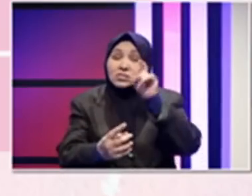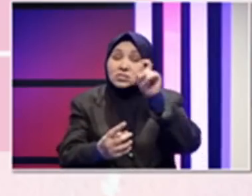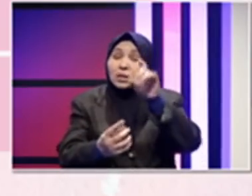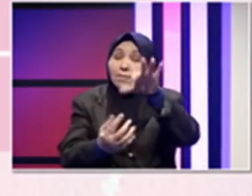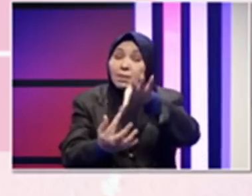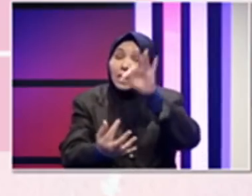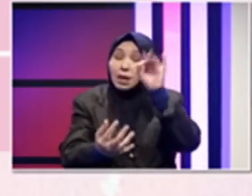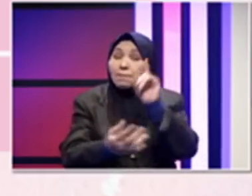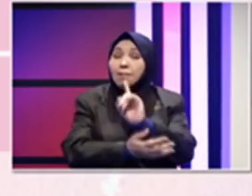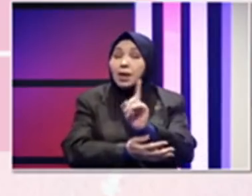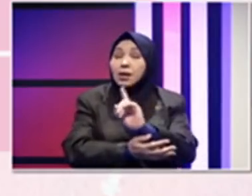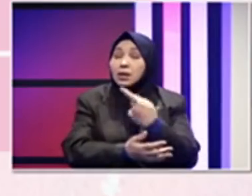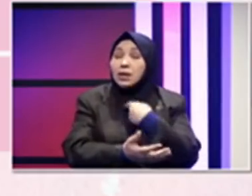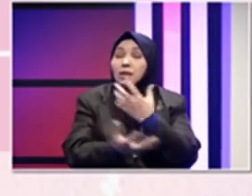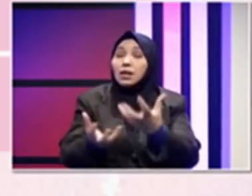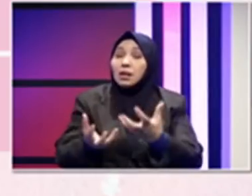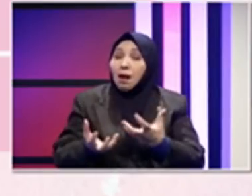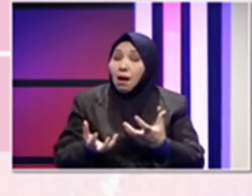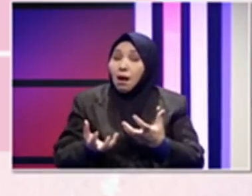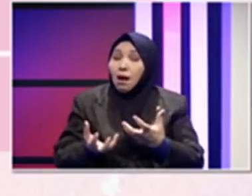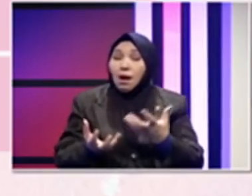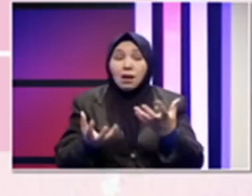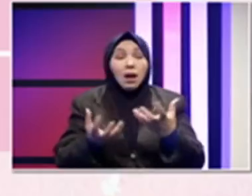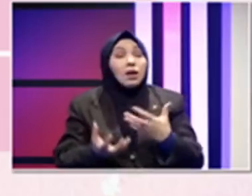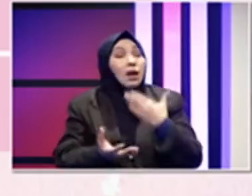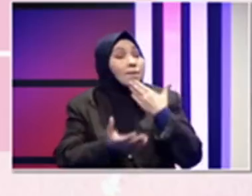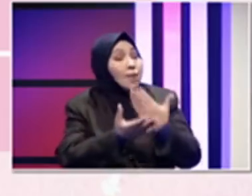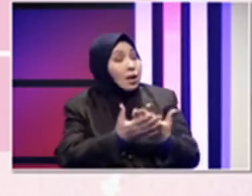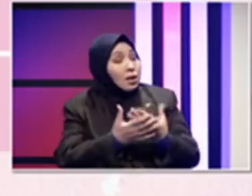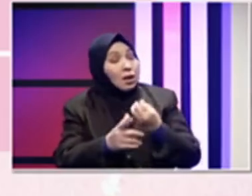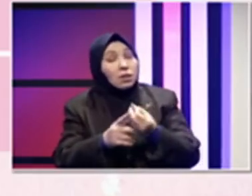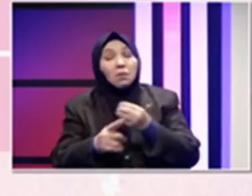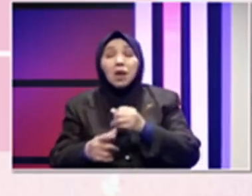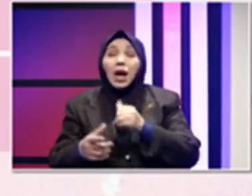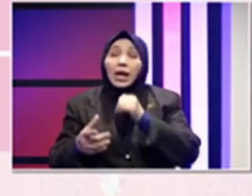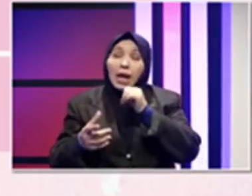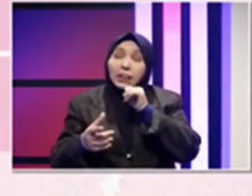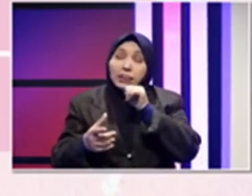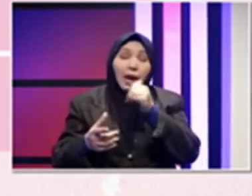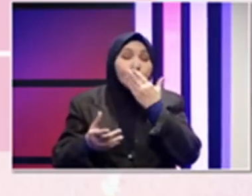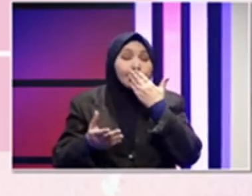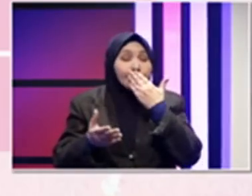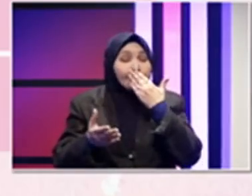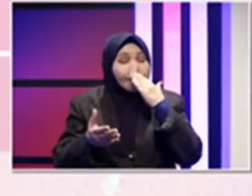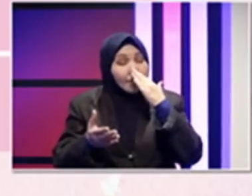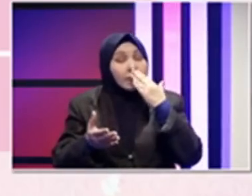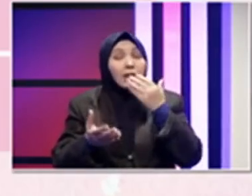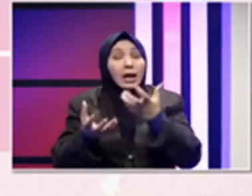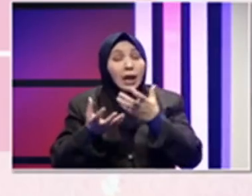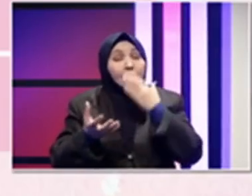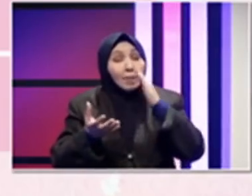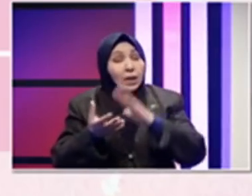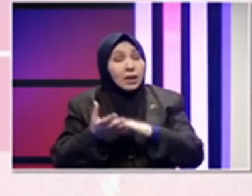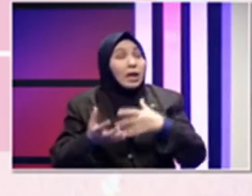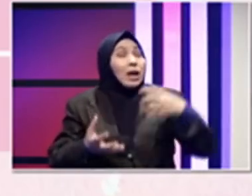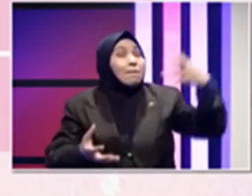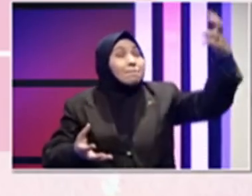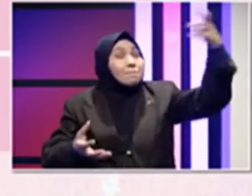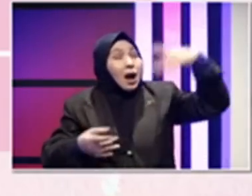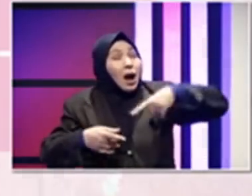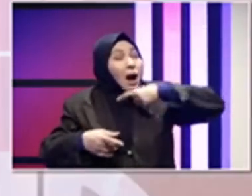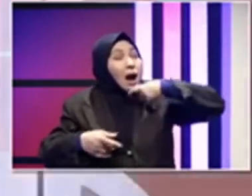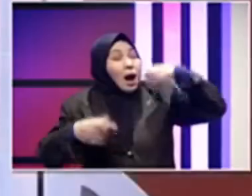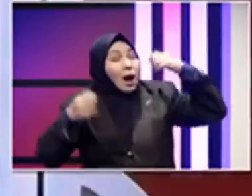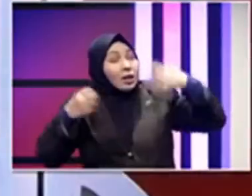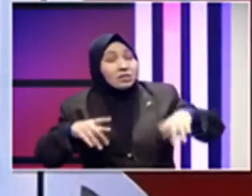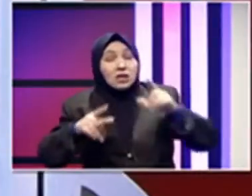kita nakkan ya. Nak yang baik ke nak yang tak baik? Contohnya kalau katakan di akhirat nanti, nak yang panas ke nak yang teduh?